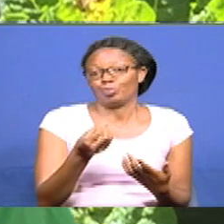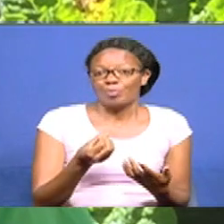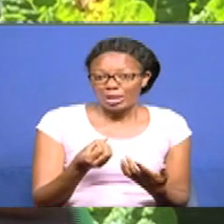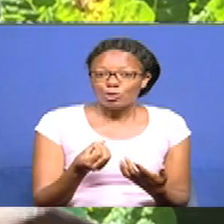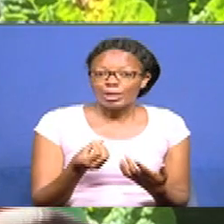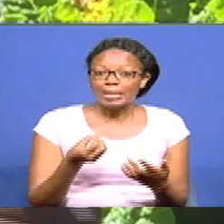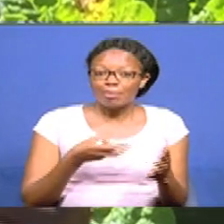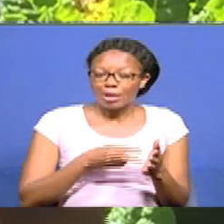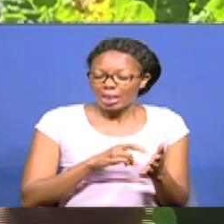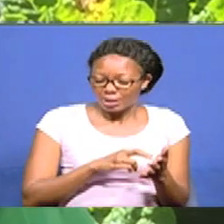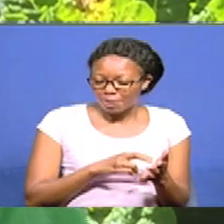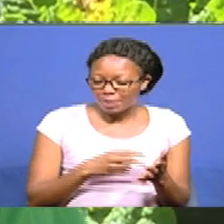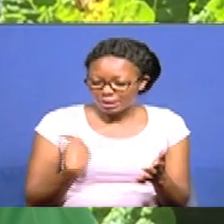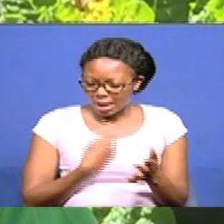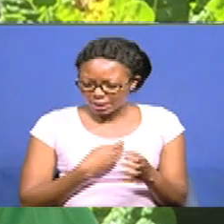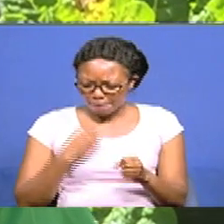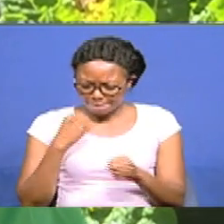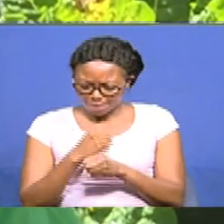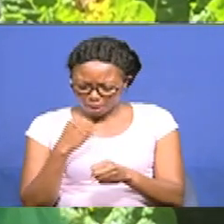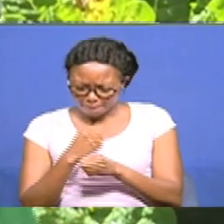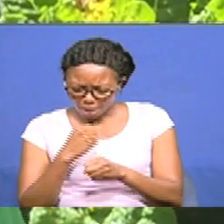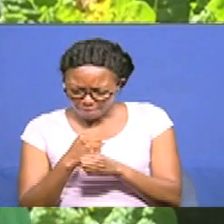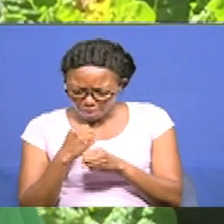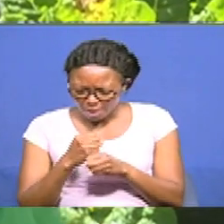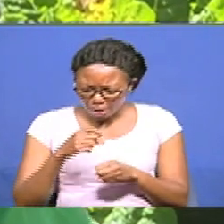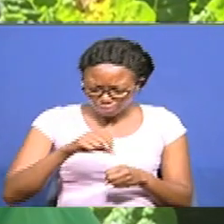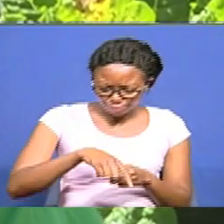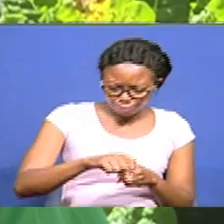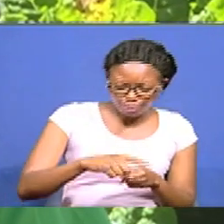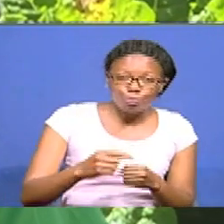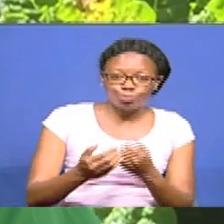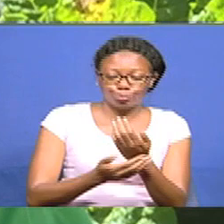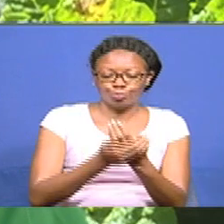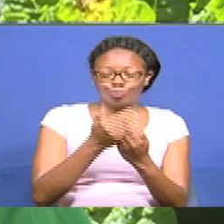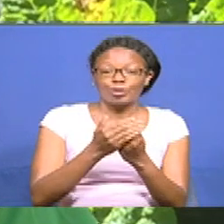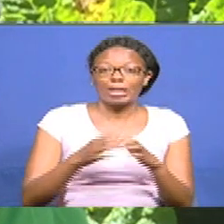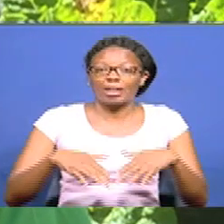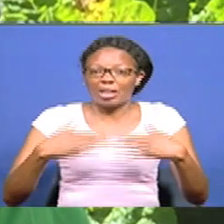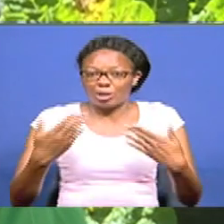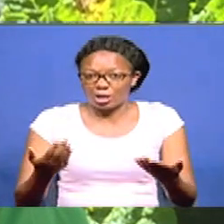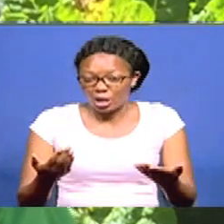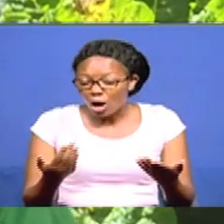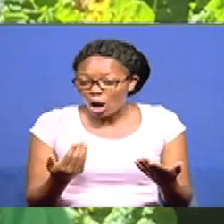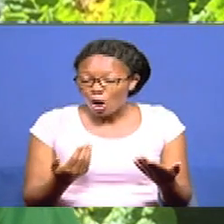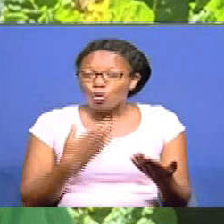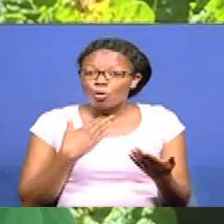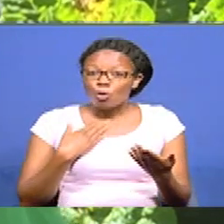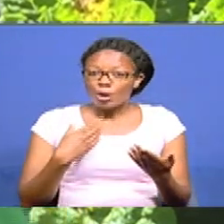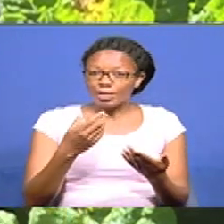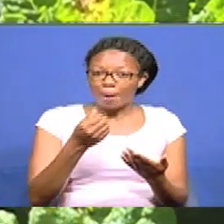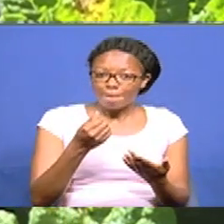kitu unafaa kutiria maanani, venye unapanda, venye unafanya, ndio pesa yako isije